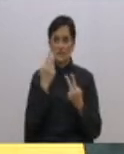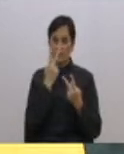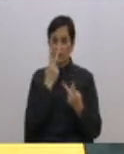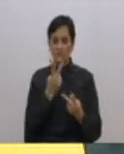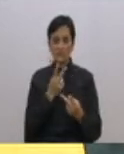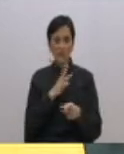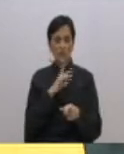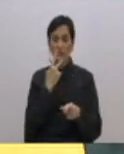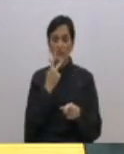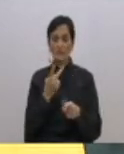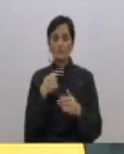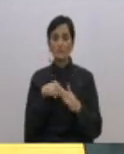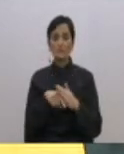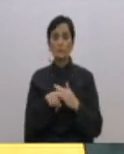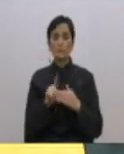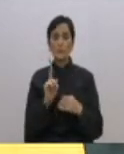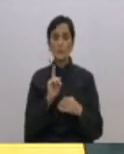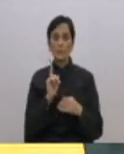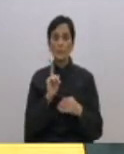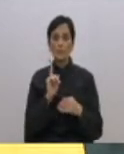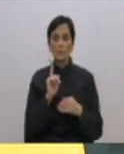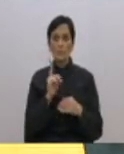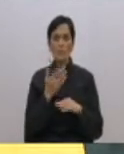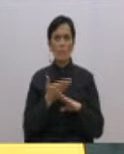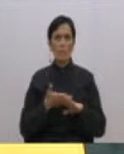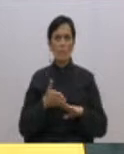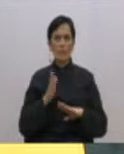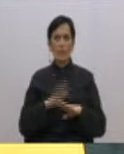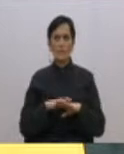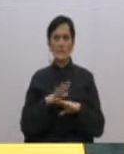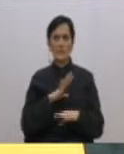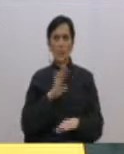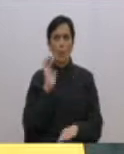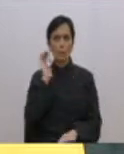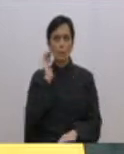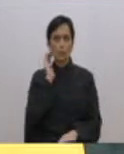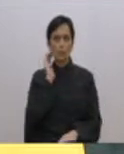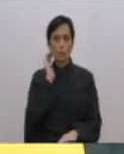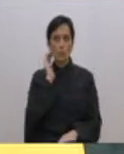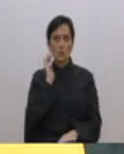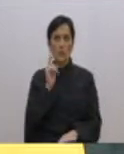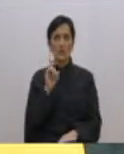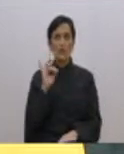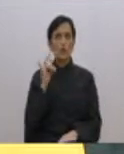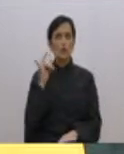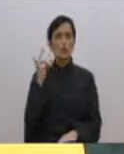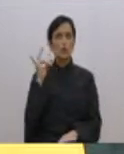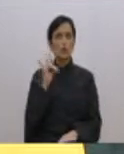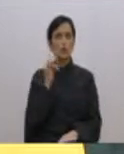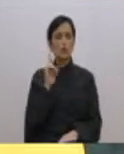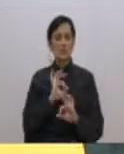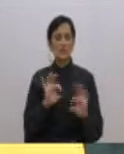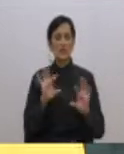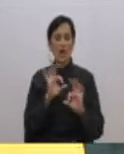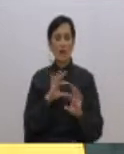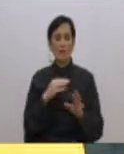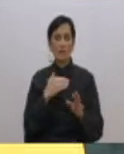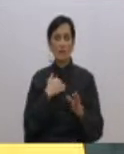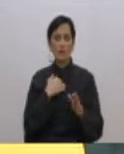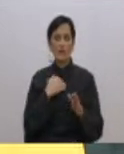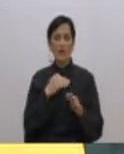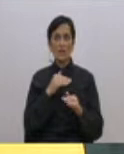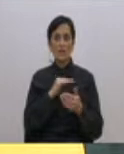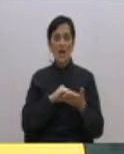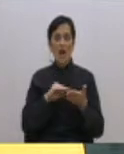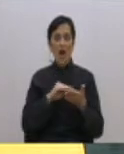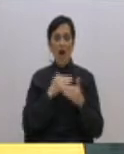ჩვენ ვიხილეთ, იგიდან გამომდინარე საკმაოდ მძიმე იყო მოსმენა იმ ისტორიების, რაც გაგვიზიარეს ჩვენ ავტორშემსრულებლებმა, მაგრამ